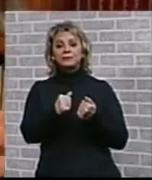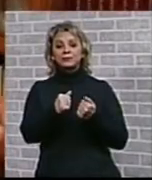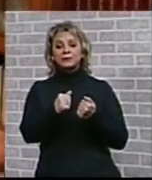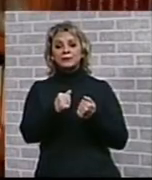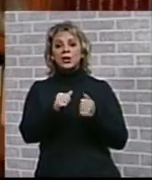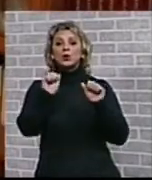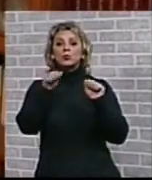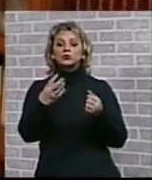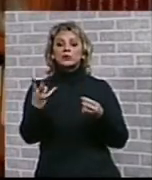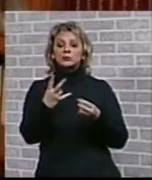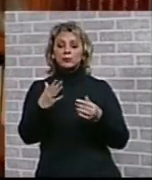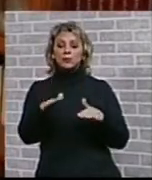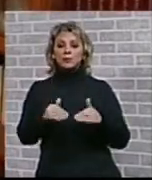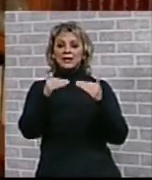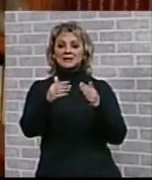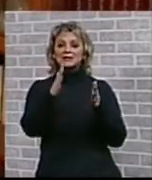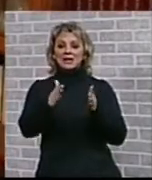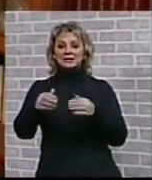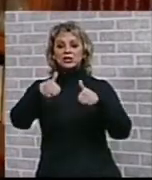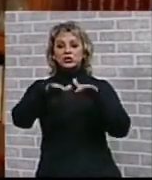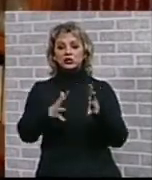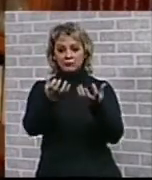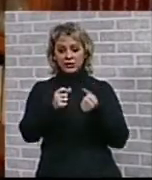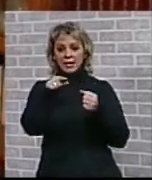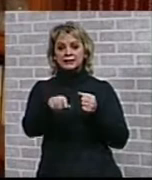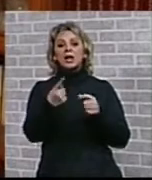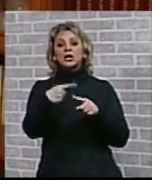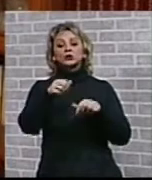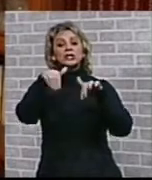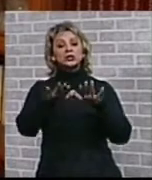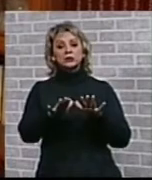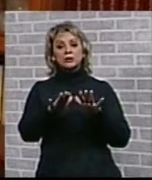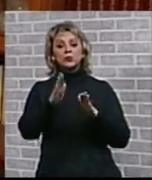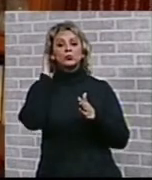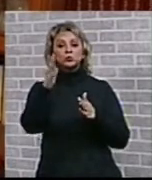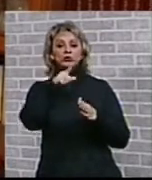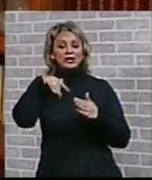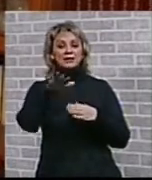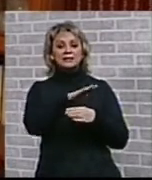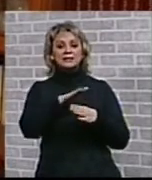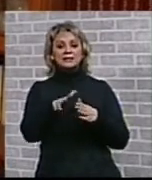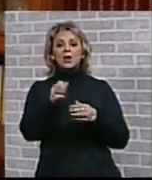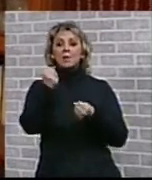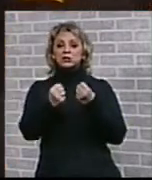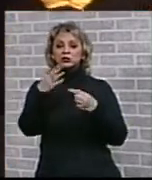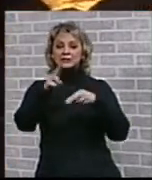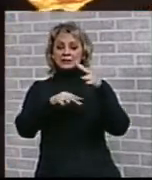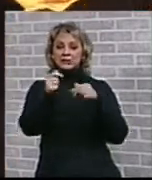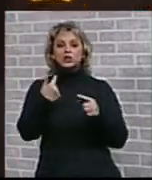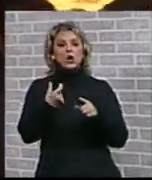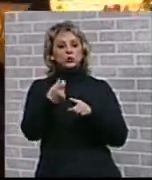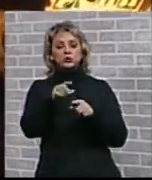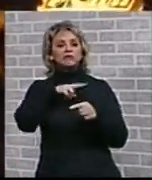Нужно принять ряд решений, которые решают будущее России в машиностроении. Я